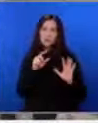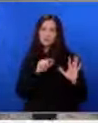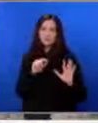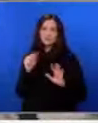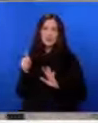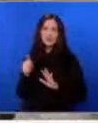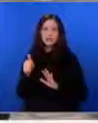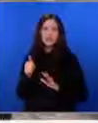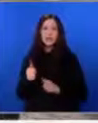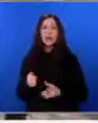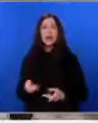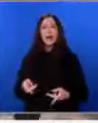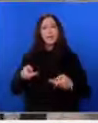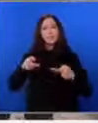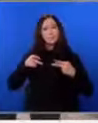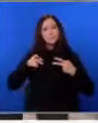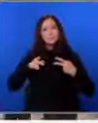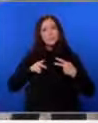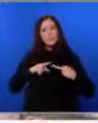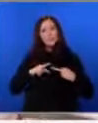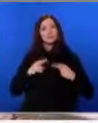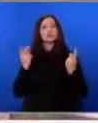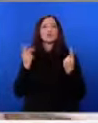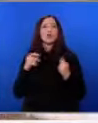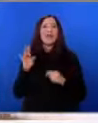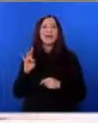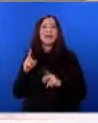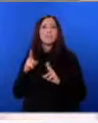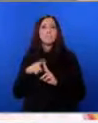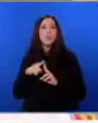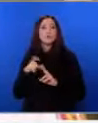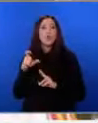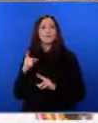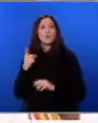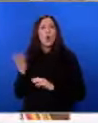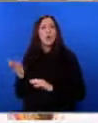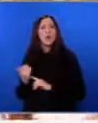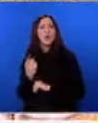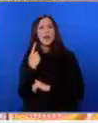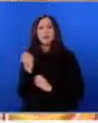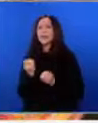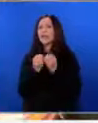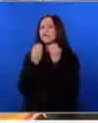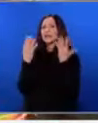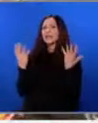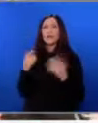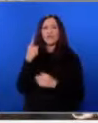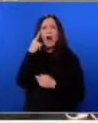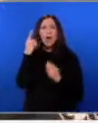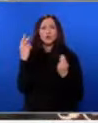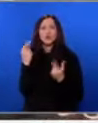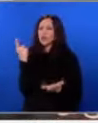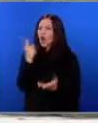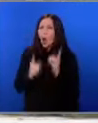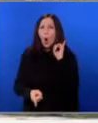1876. Превъплъщавам се в ролята на Найден Поп Стоянов. Той е бил хилядник на въстанието. Това означава е